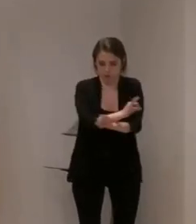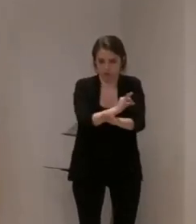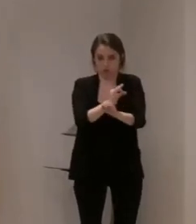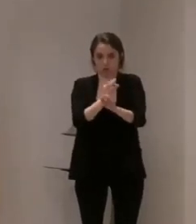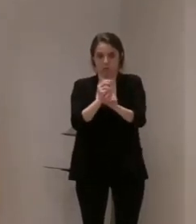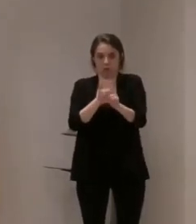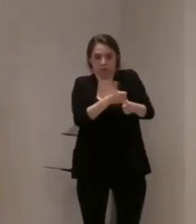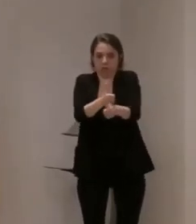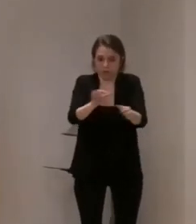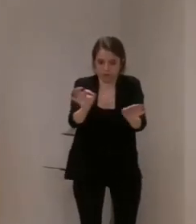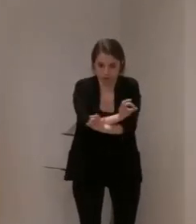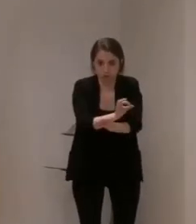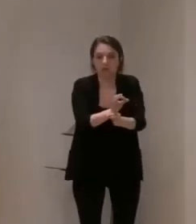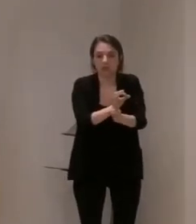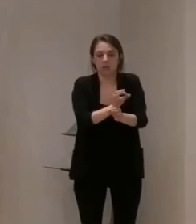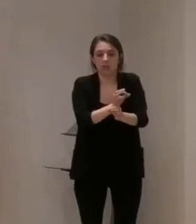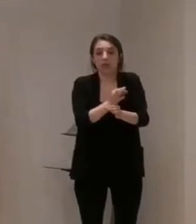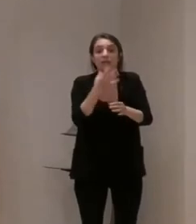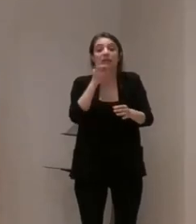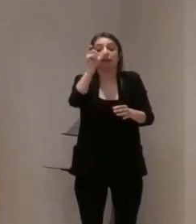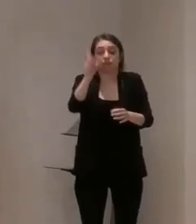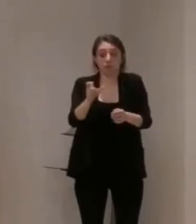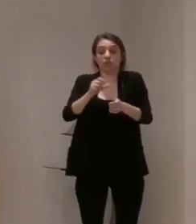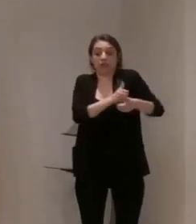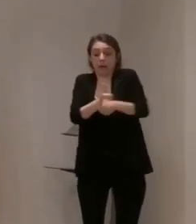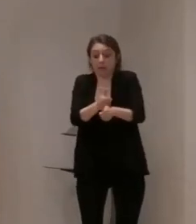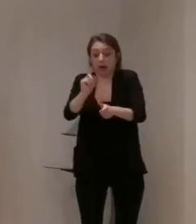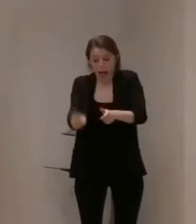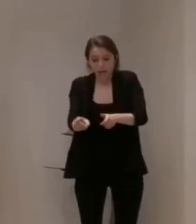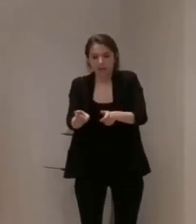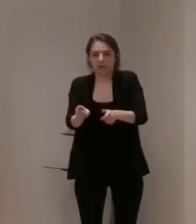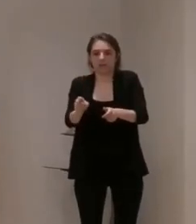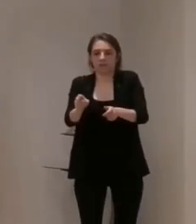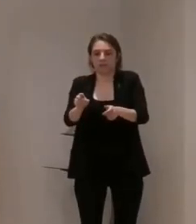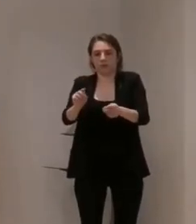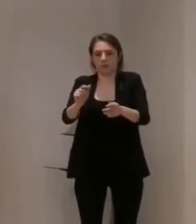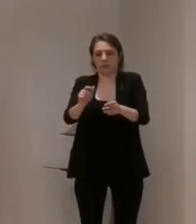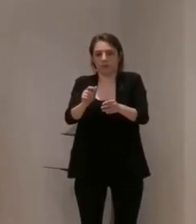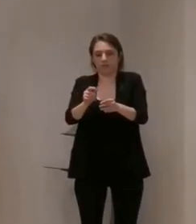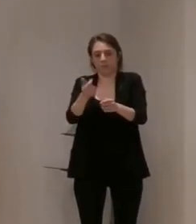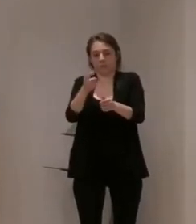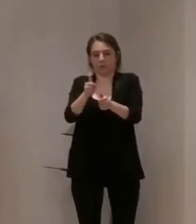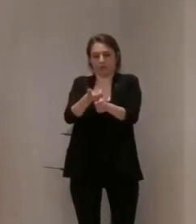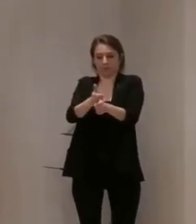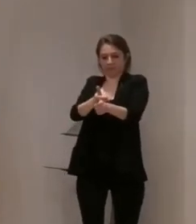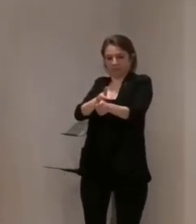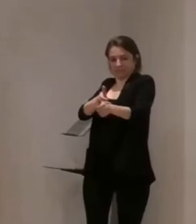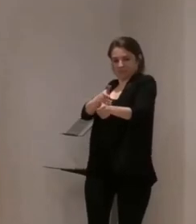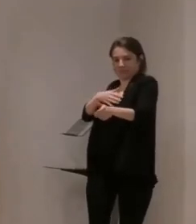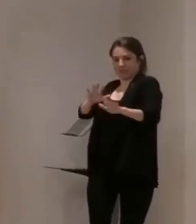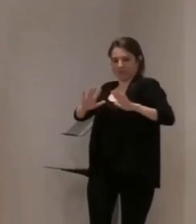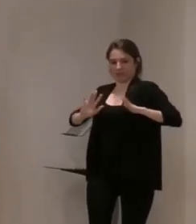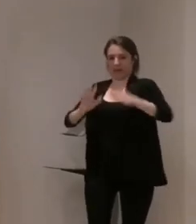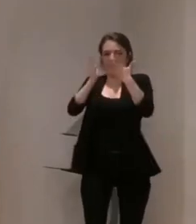perseguits i els que han sigut pensin que estan en una societat que els defensa i que poden viure tranquils i dormir